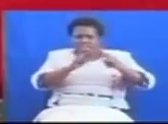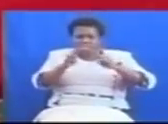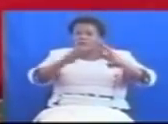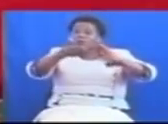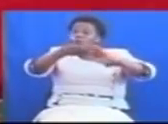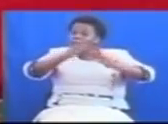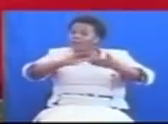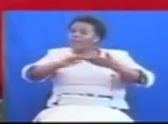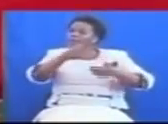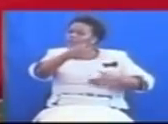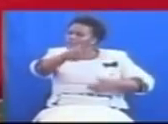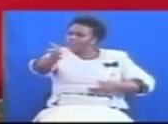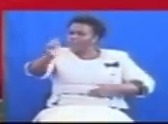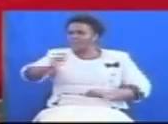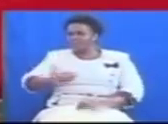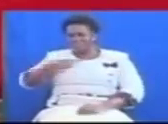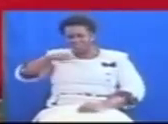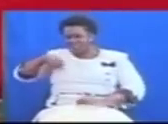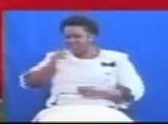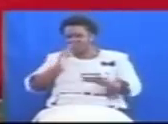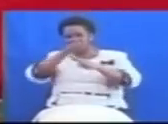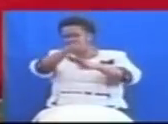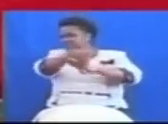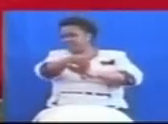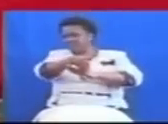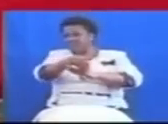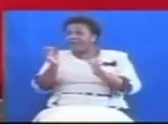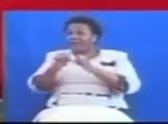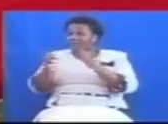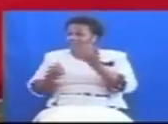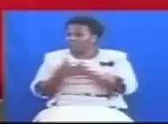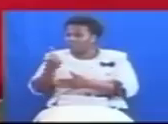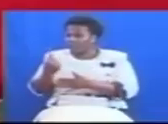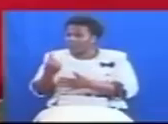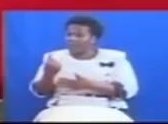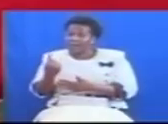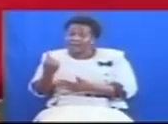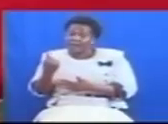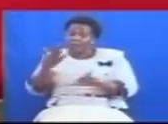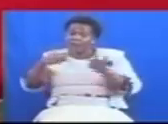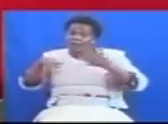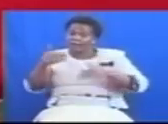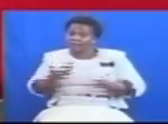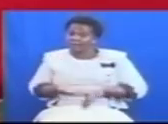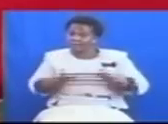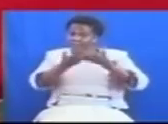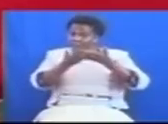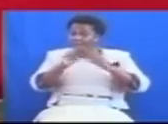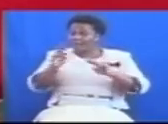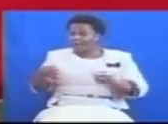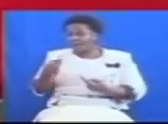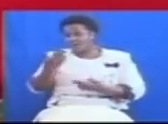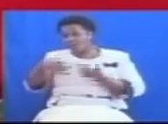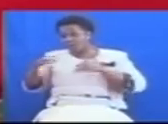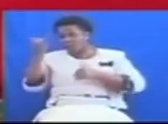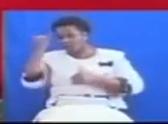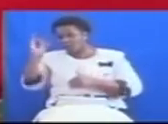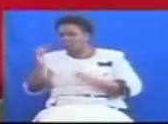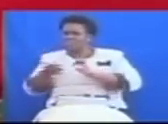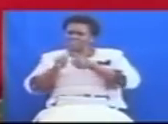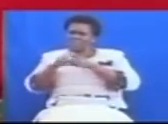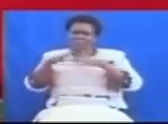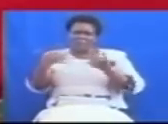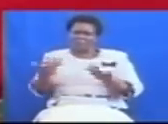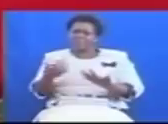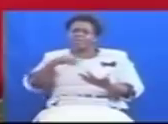yule mwekezaji aliyoko katika eneo lake. Na kama kutakuwa kuna shindikana wanahitaji ushauri kutoka wizarani, tuko tayari kuwasaidia kwa swala